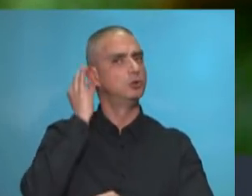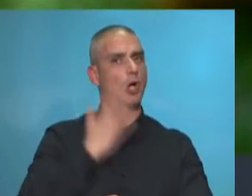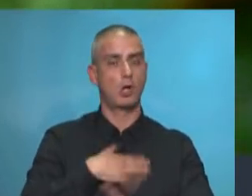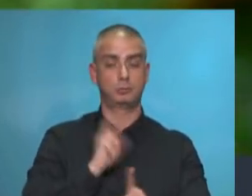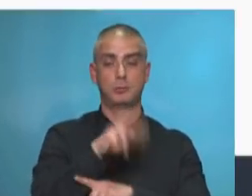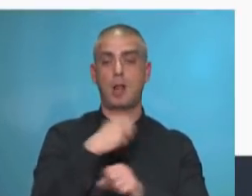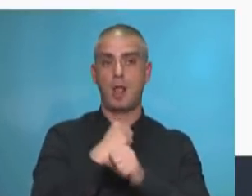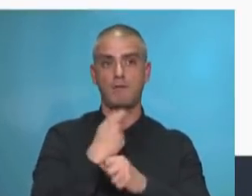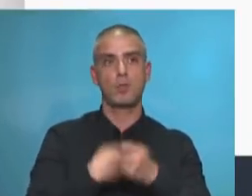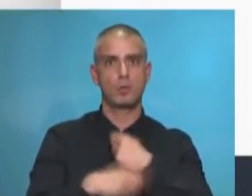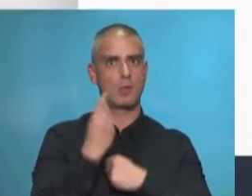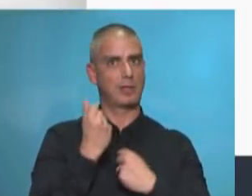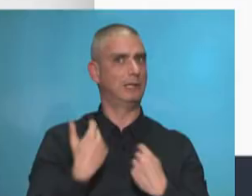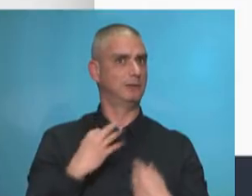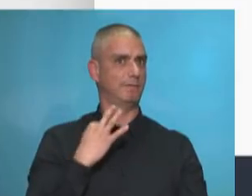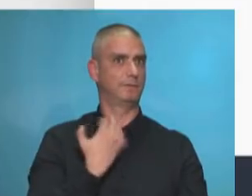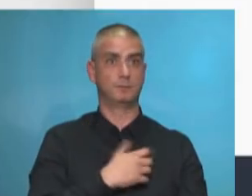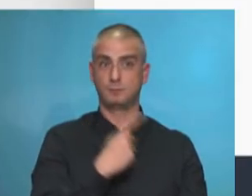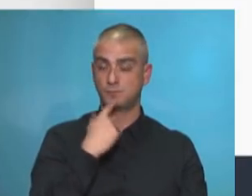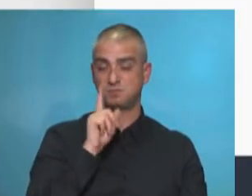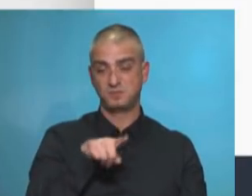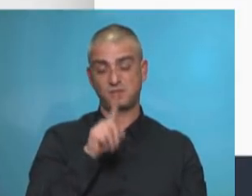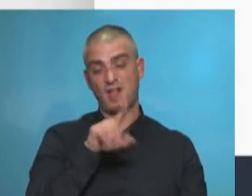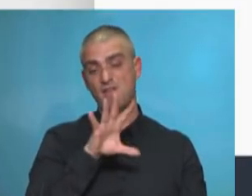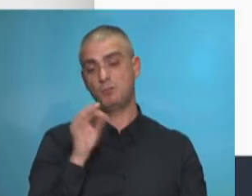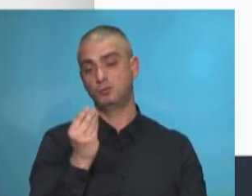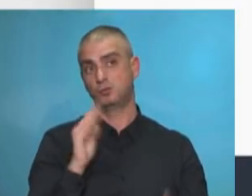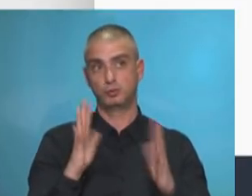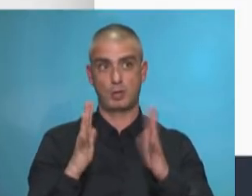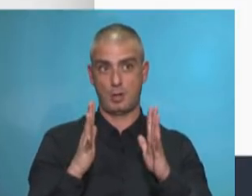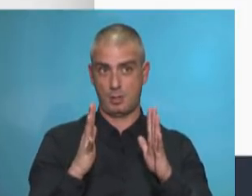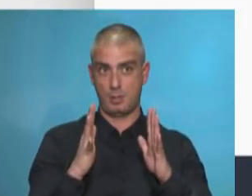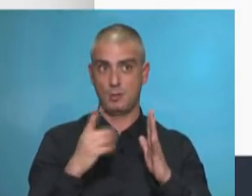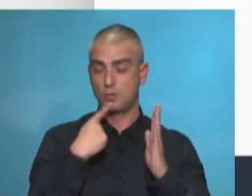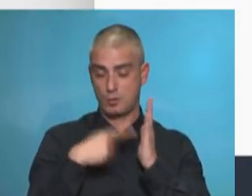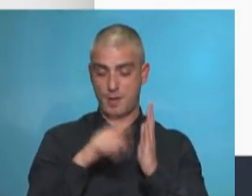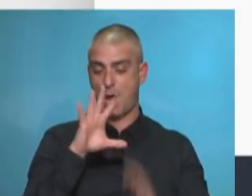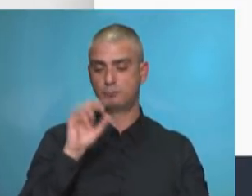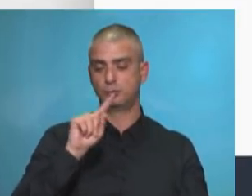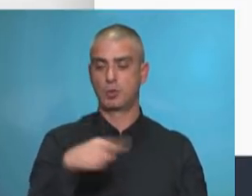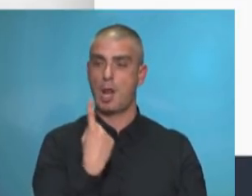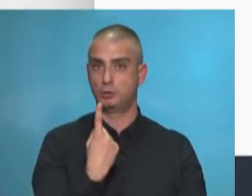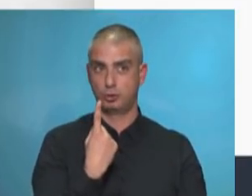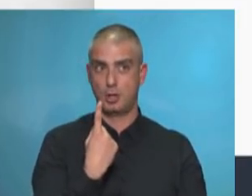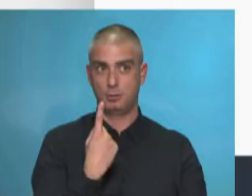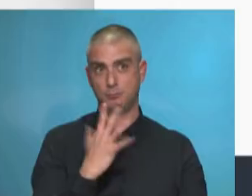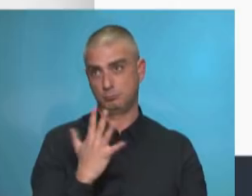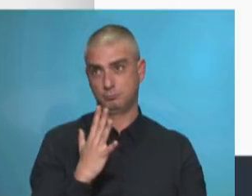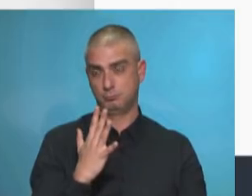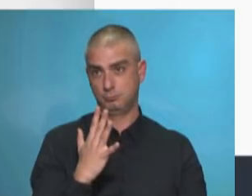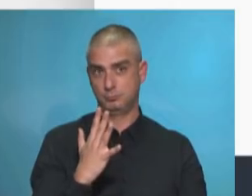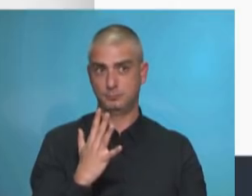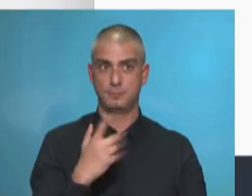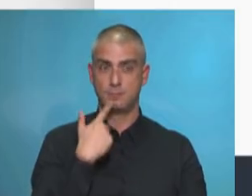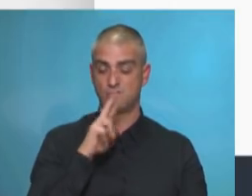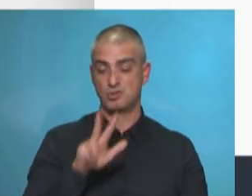לעבוד תמורת סכומים מפתים. בין 1,000-1,500 שקל ניקח. כאילו 500 שקל לשנה, זה יוצא.